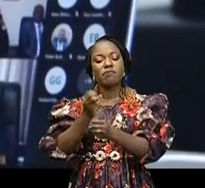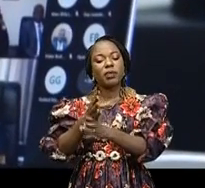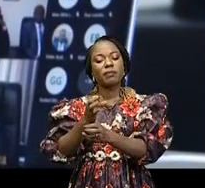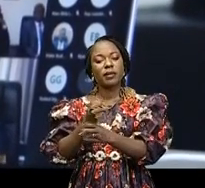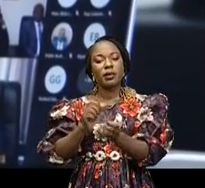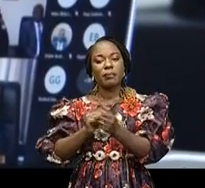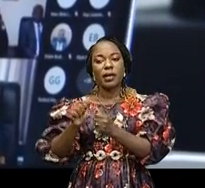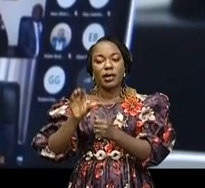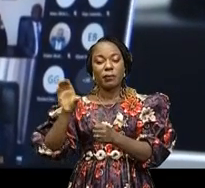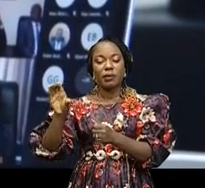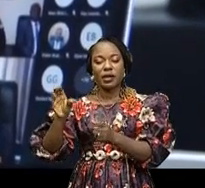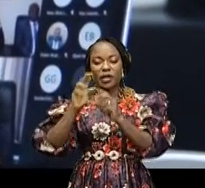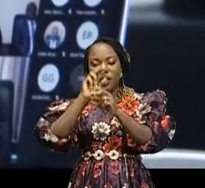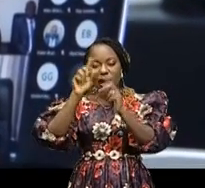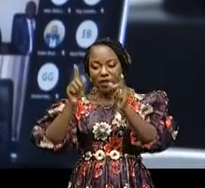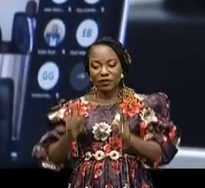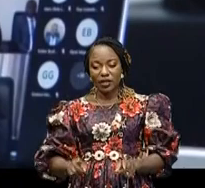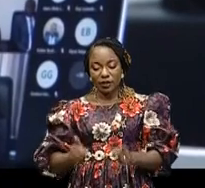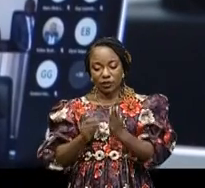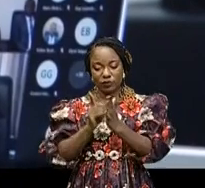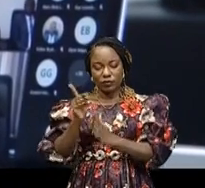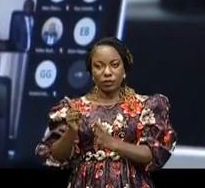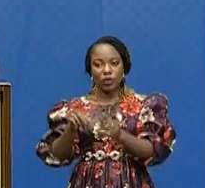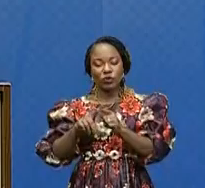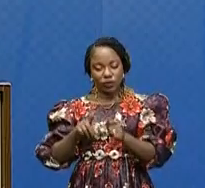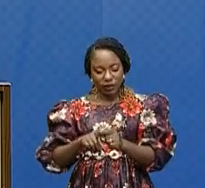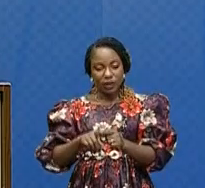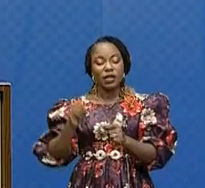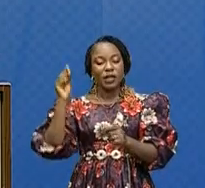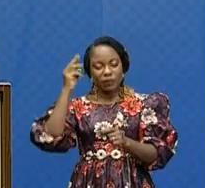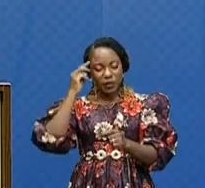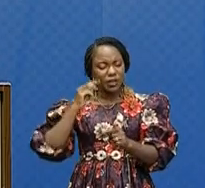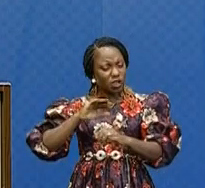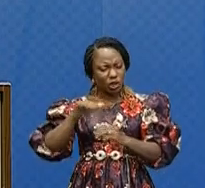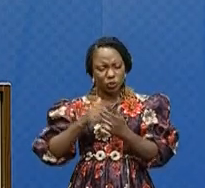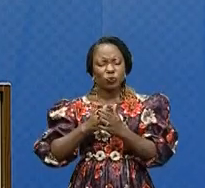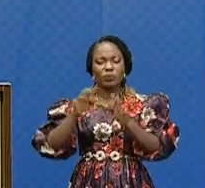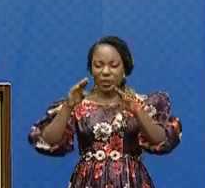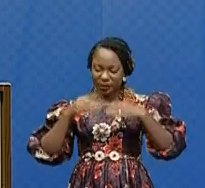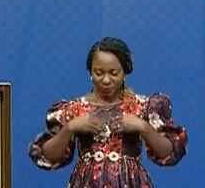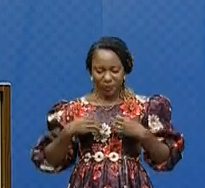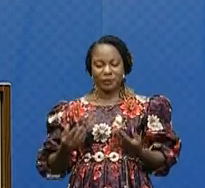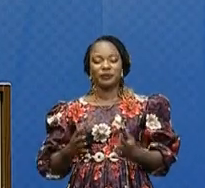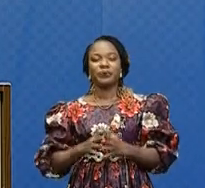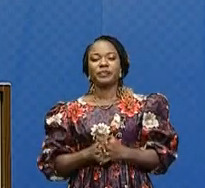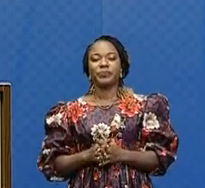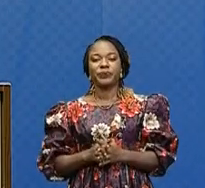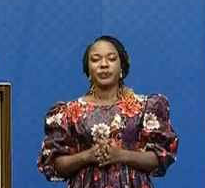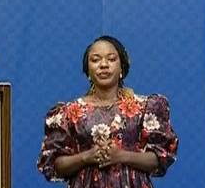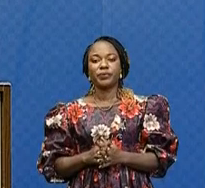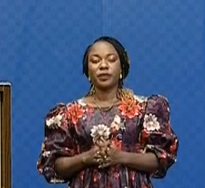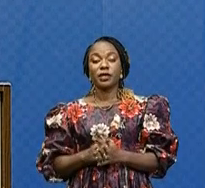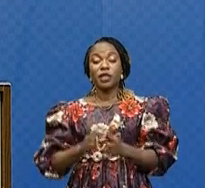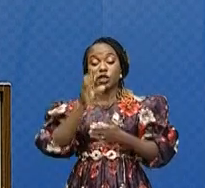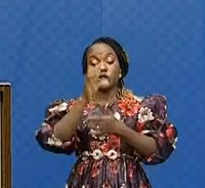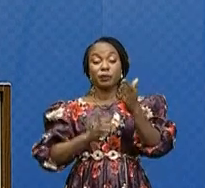par la Banque africaine de développement. Le Conseil a pris acte de sa note d'information. Au